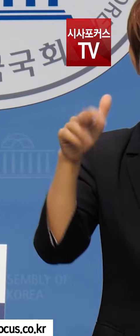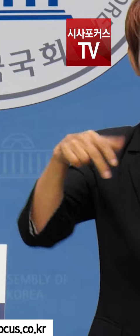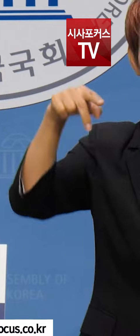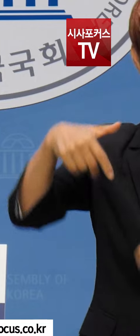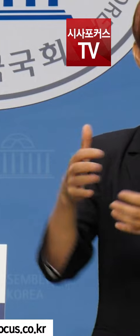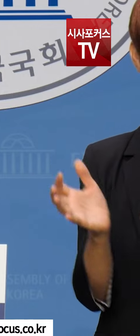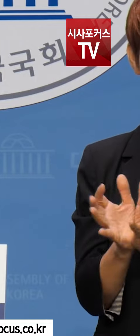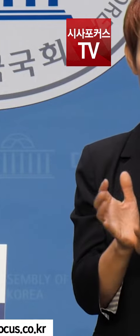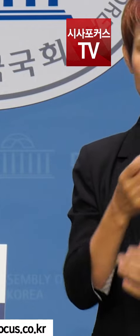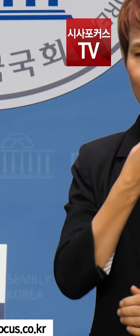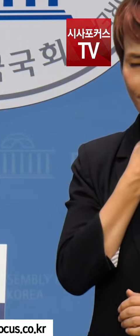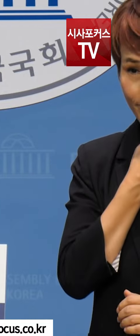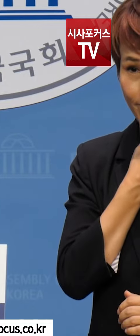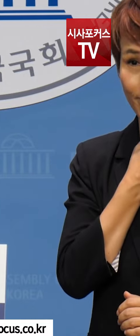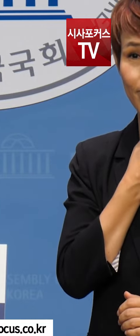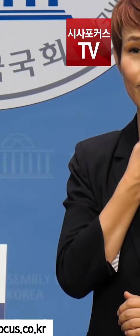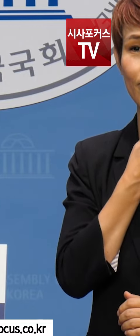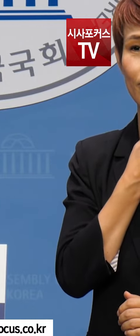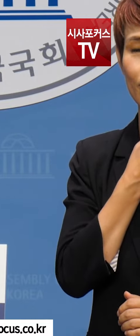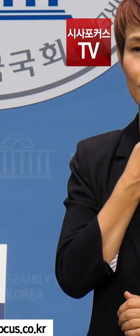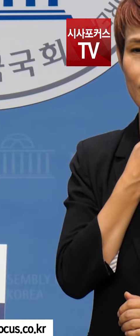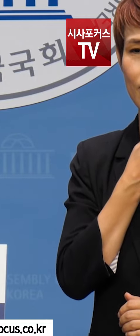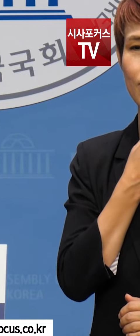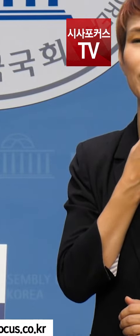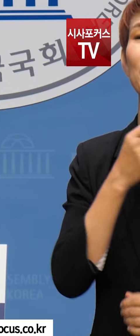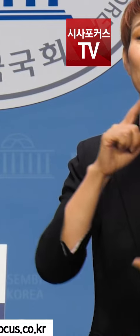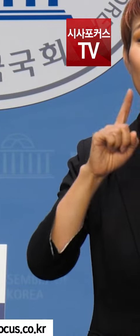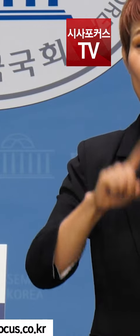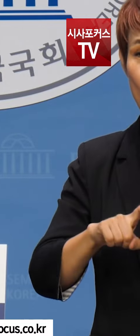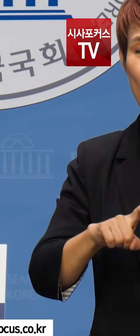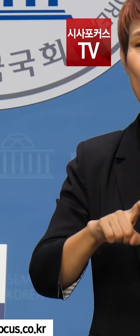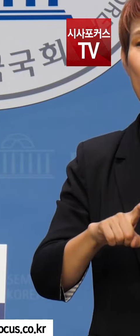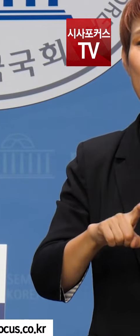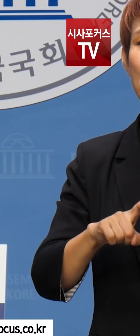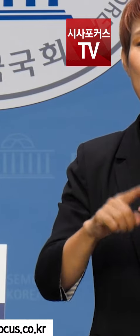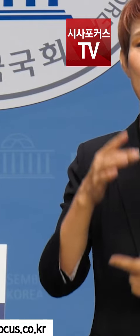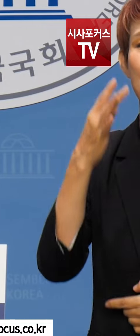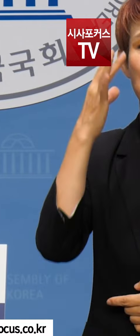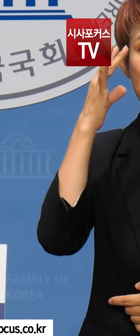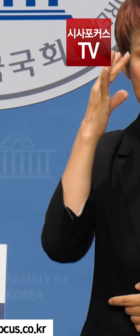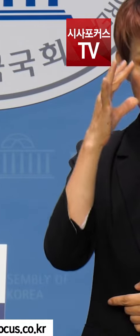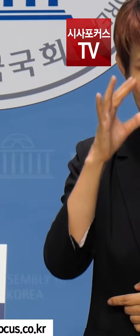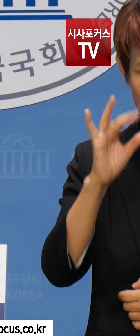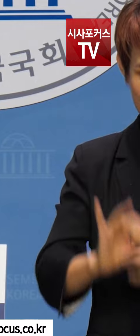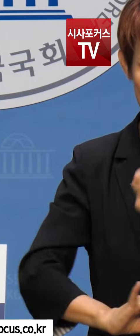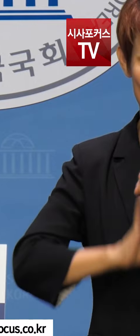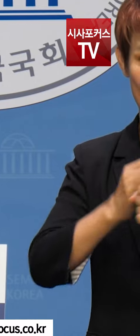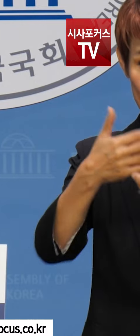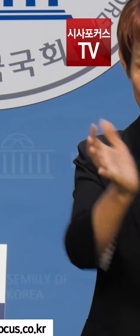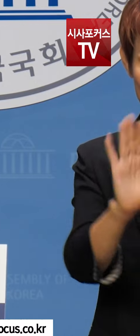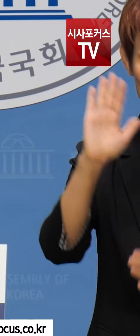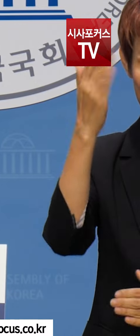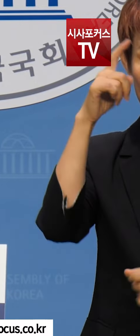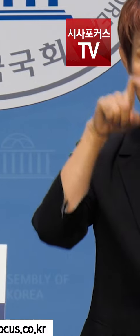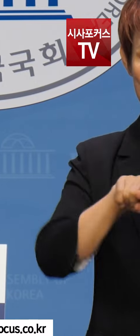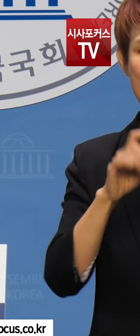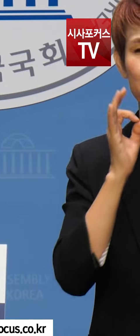조국혁신당이 수권 정당을 넘어 100년 정당으로 나아갈 수 있도록 당원 앞에